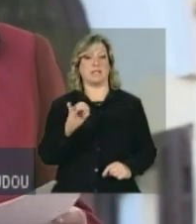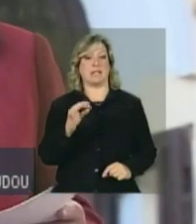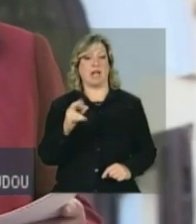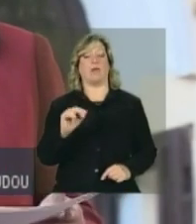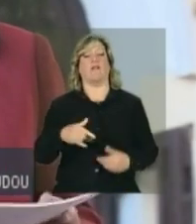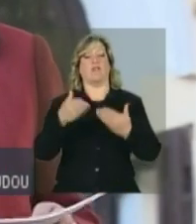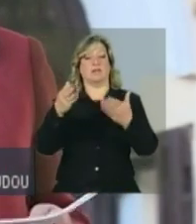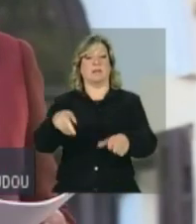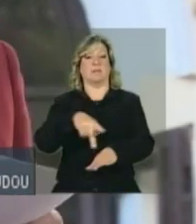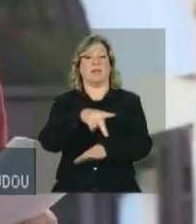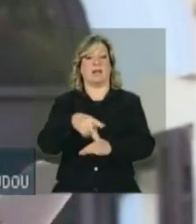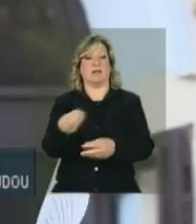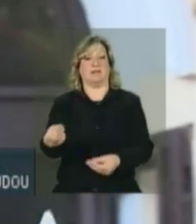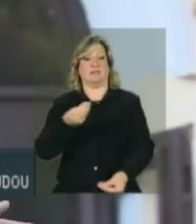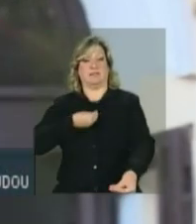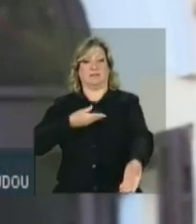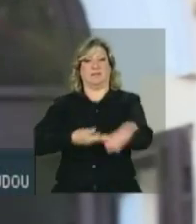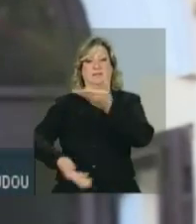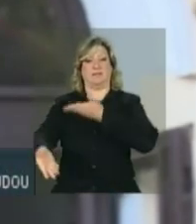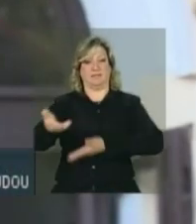a remetente.